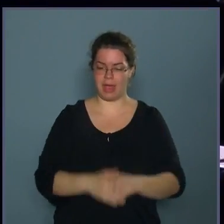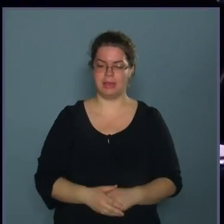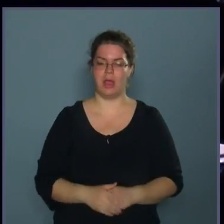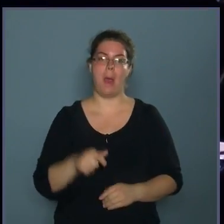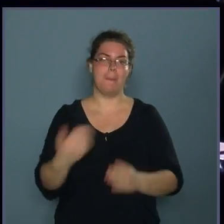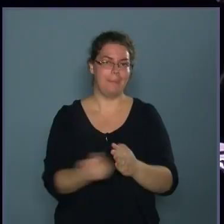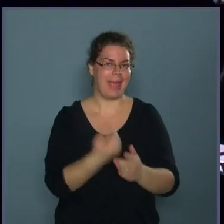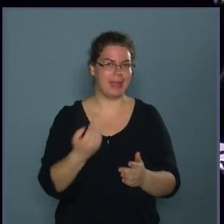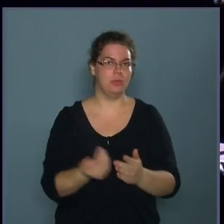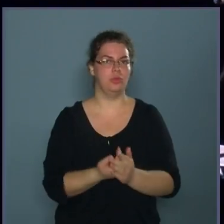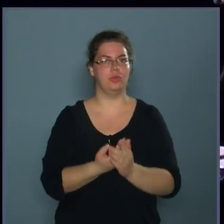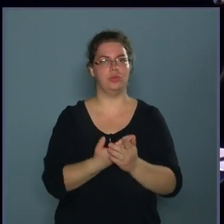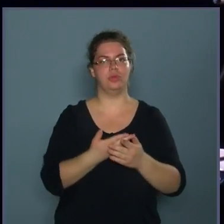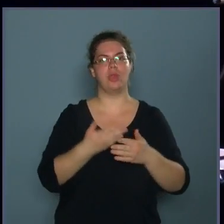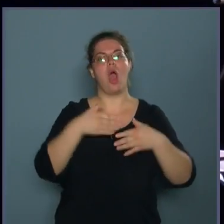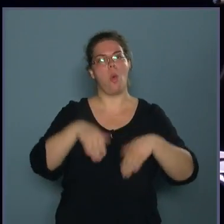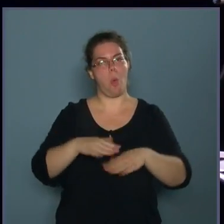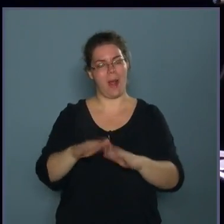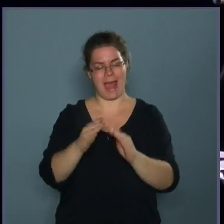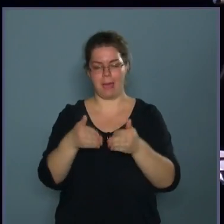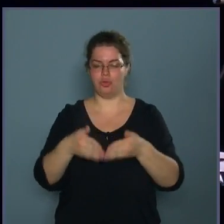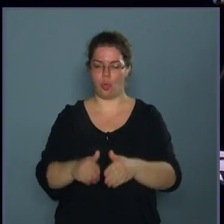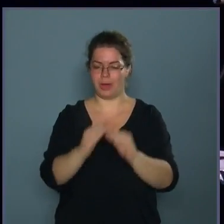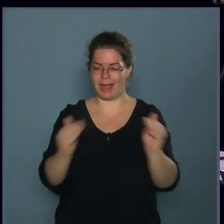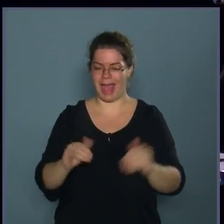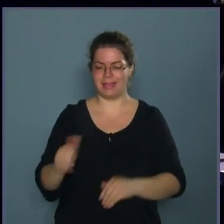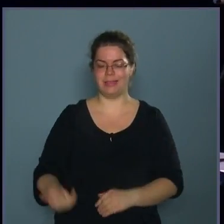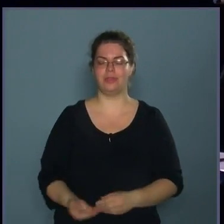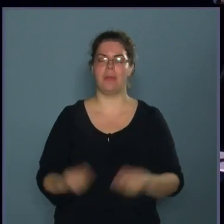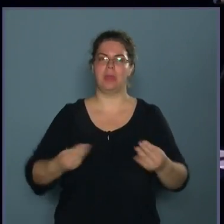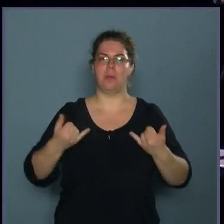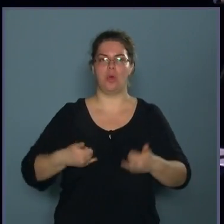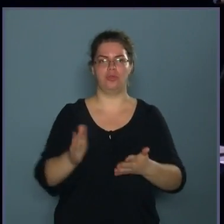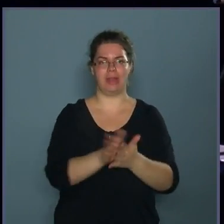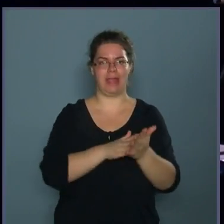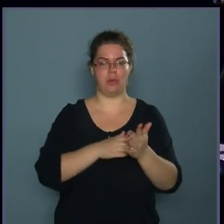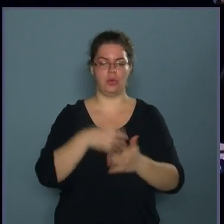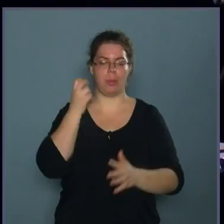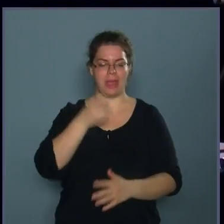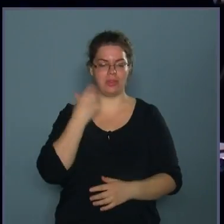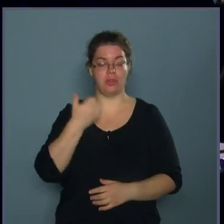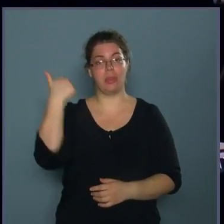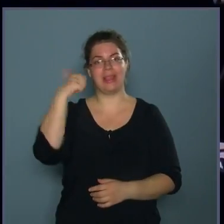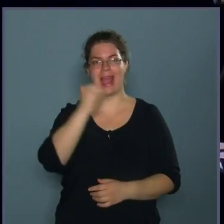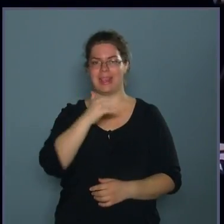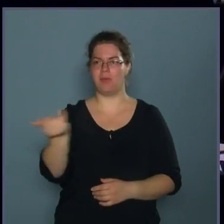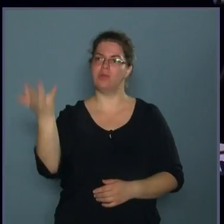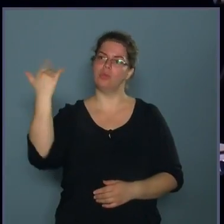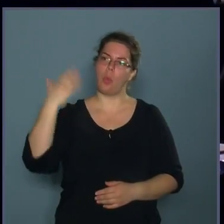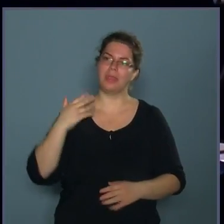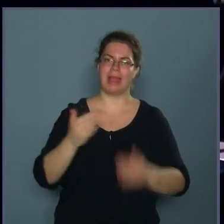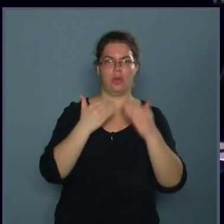vagy a megújult hullámcsónakház is, amely a most kezdődő Pest Erzsébet 100 éves múltját